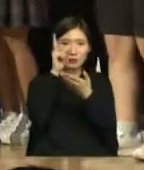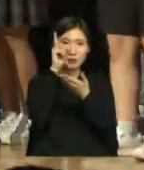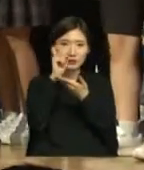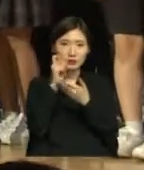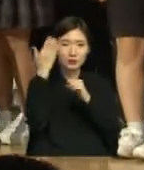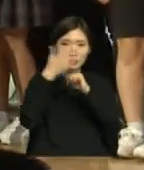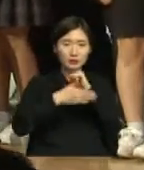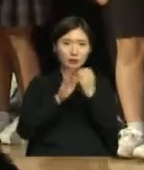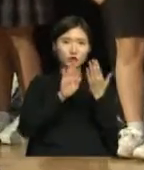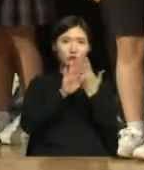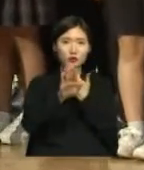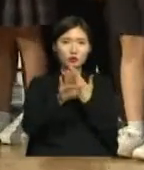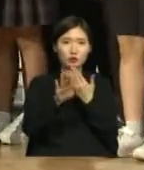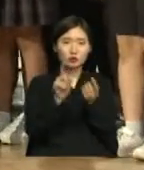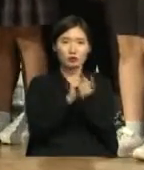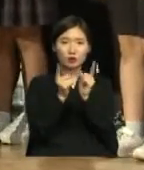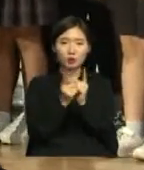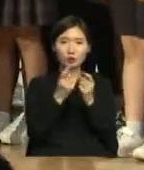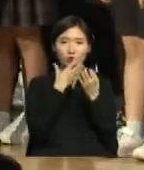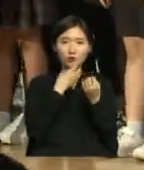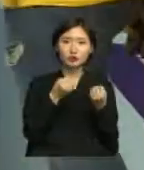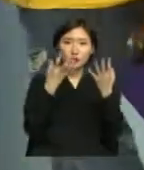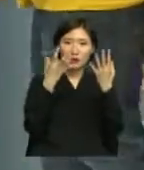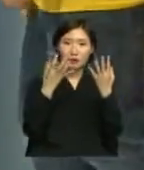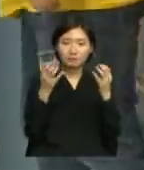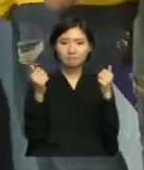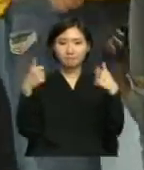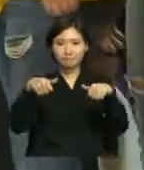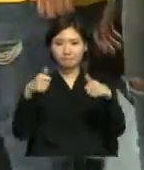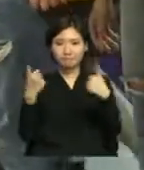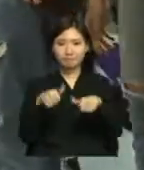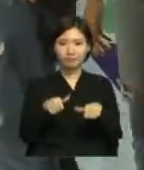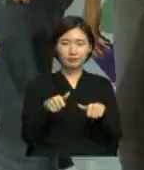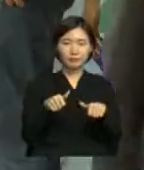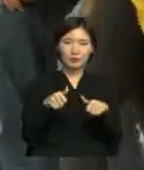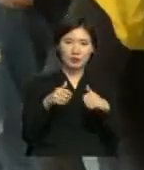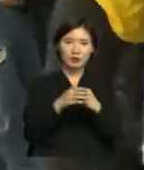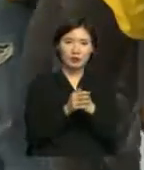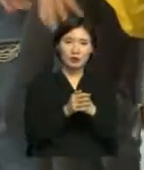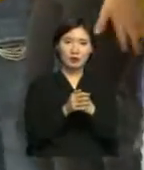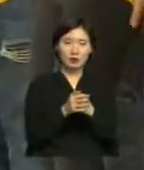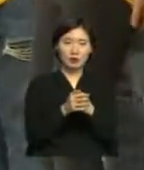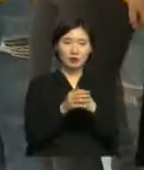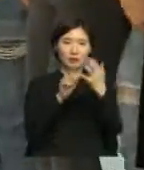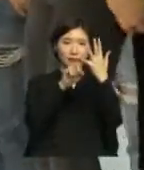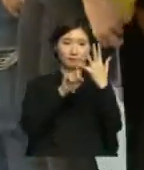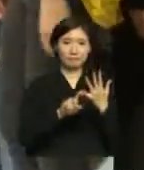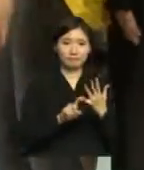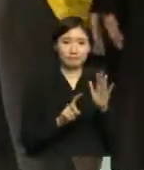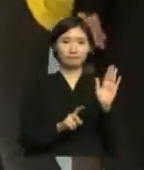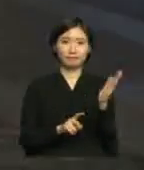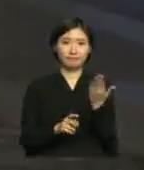촬영 후 참가자들끼리 서로 축하의 말을 건네며 화기애애한 분위기 속에서 마무리됐습니다.